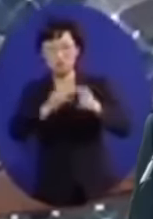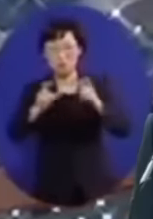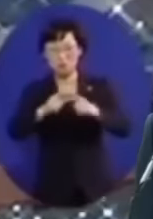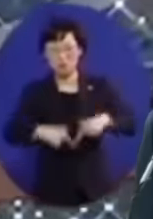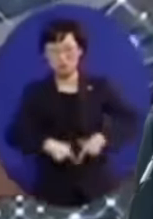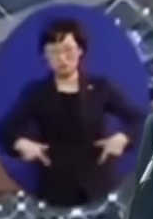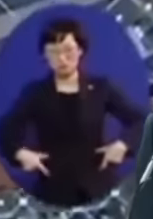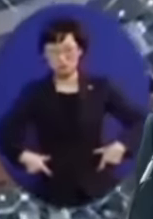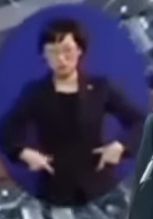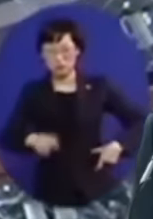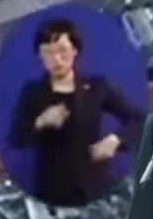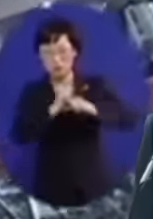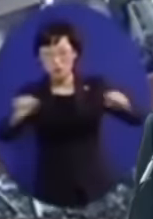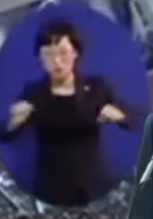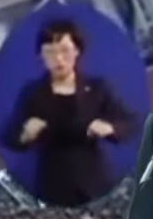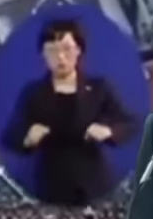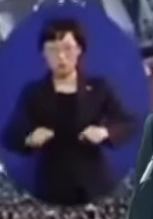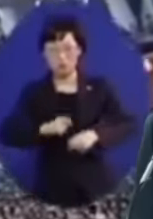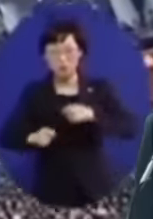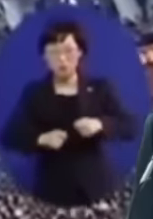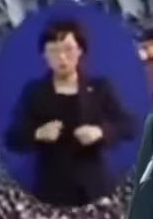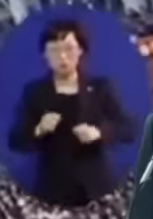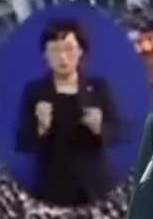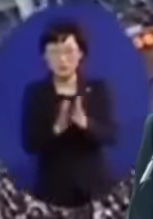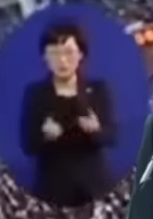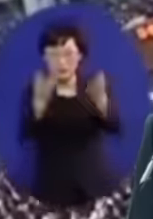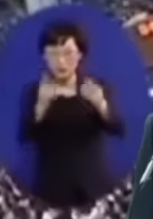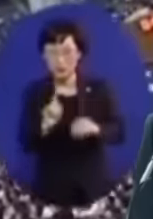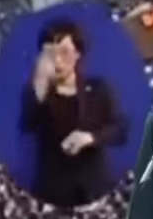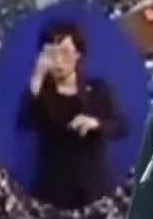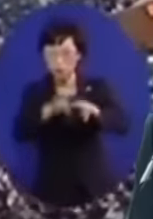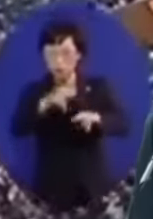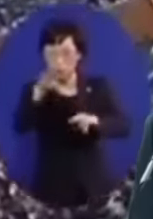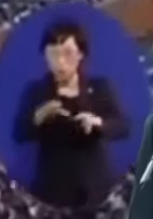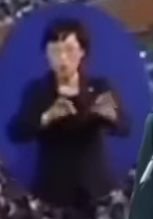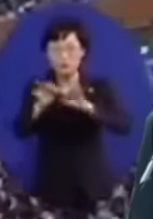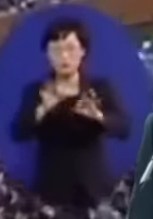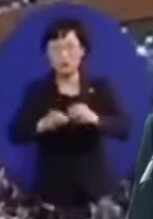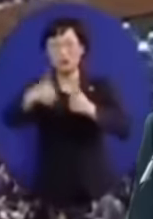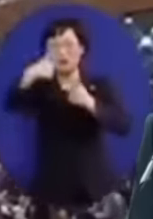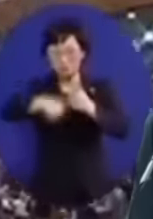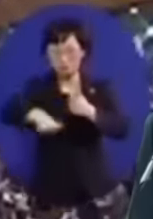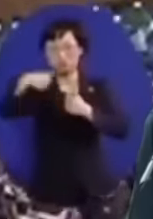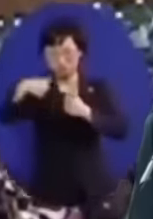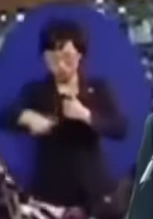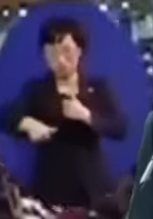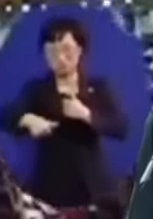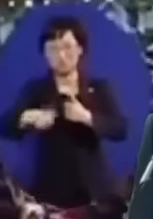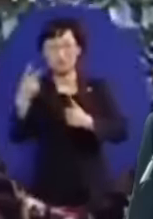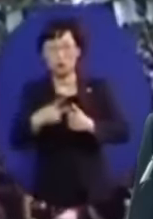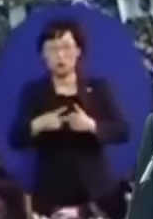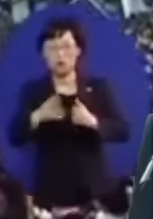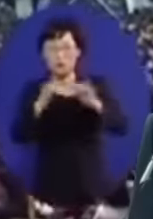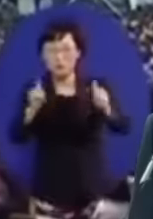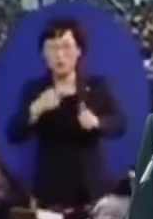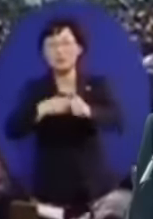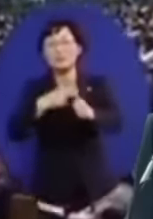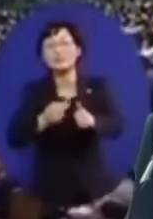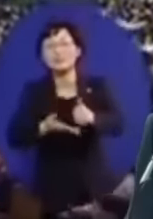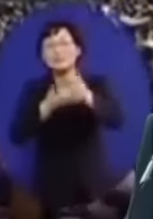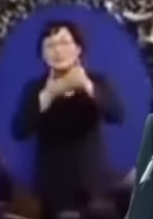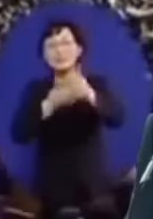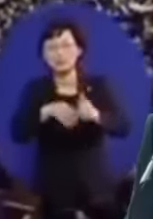하고 잔치의 윗자리와 회당의 높은 자리와 시장에서 문안 받는 것과 사람들에게 랍비라 칭함을 받는 것을